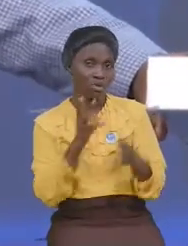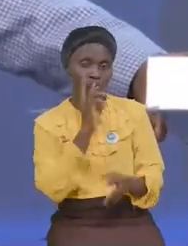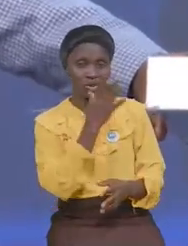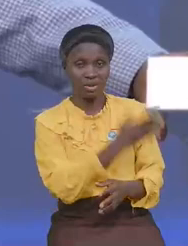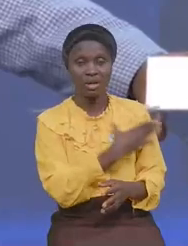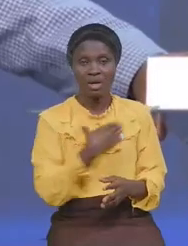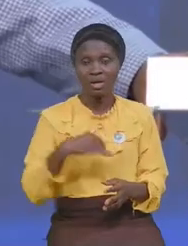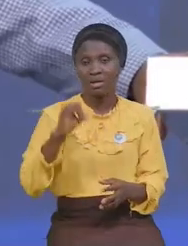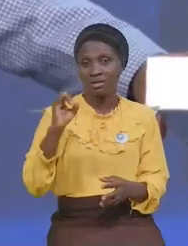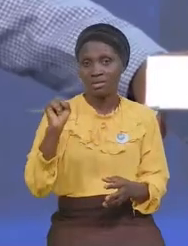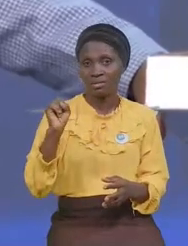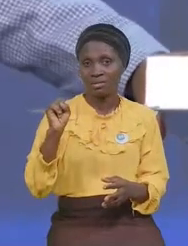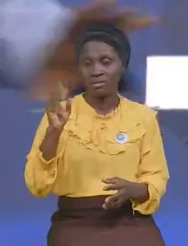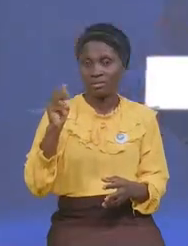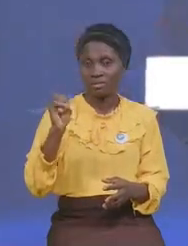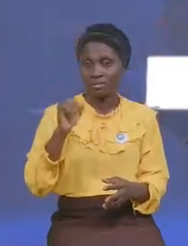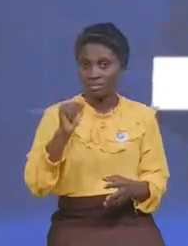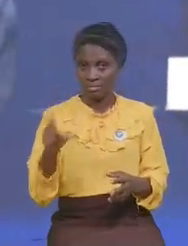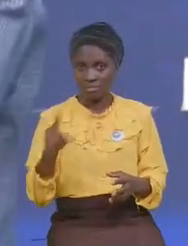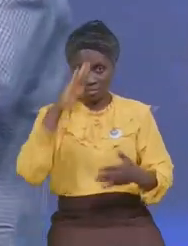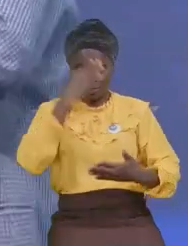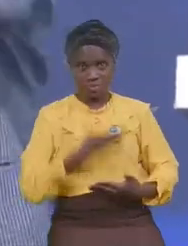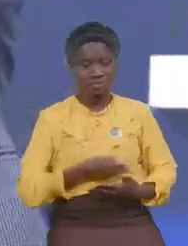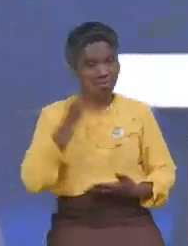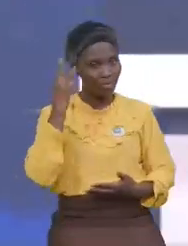Mais Ismaël, son fils, mourait.